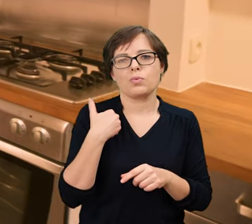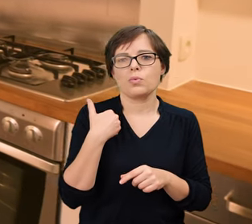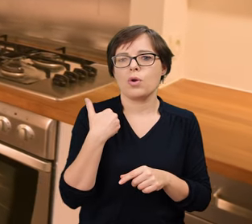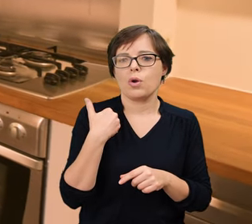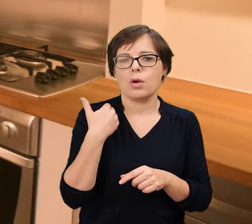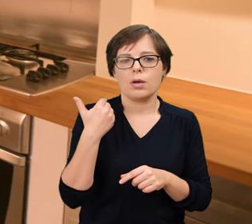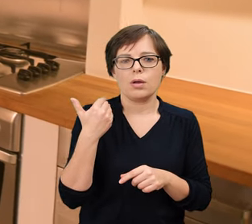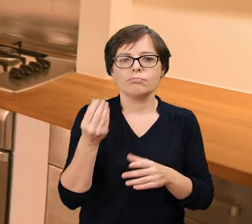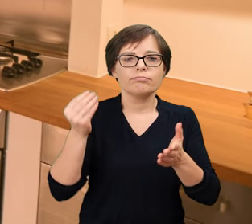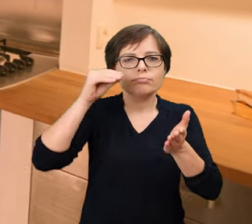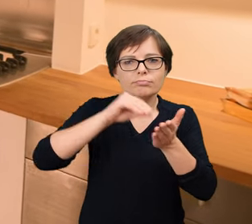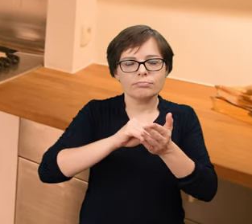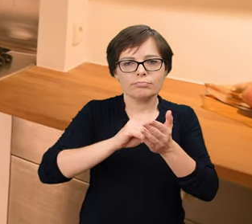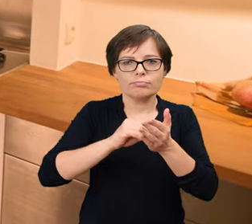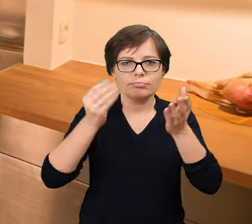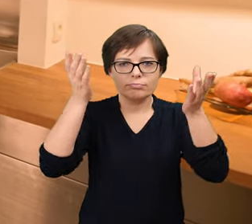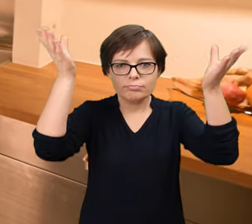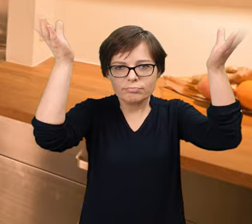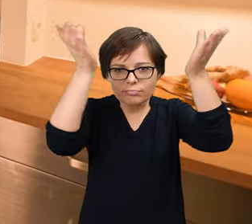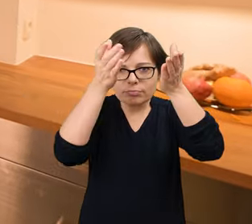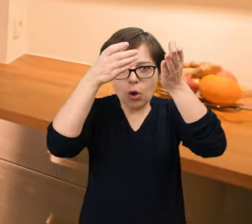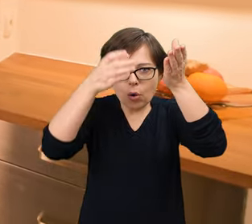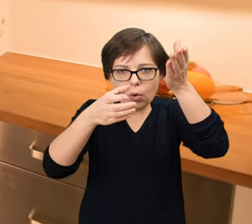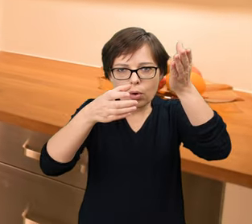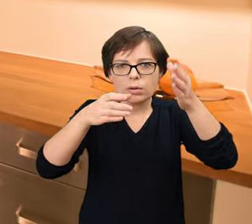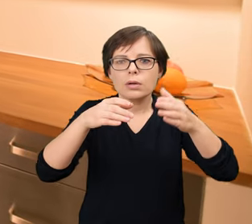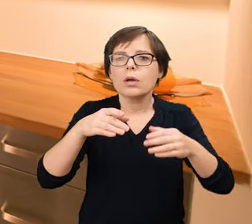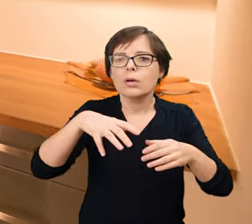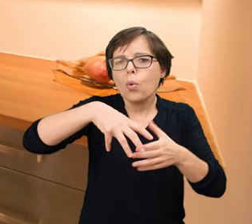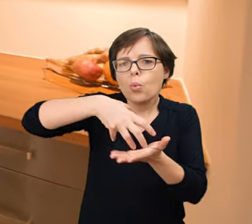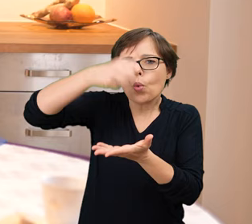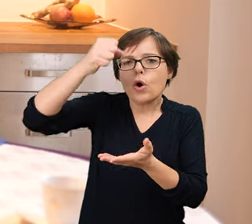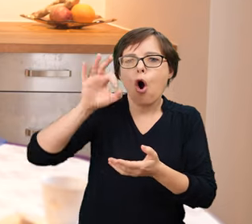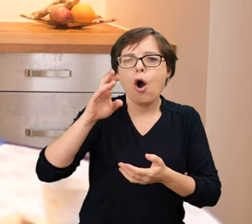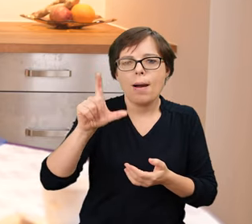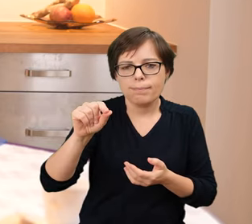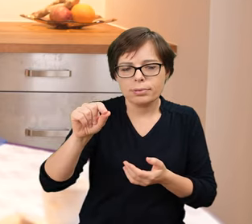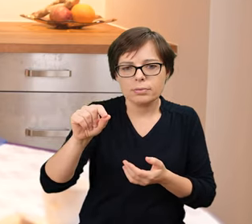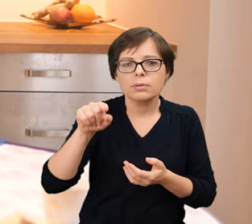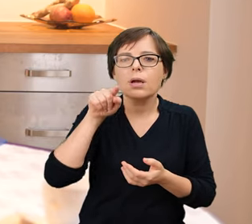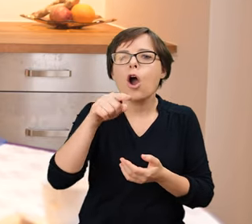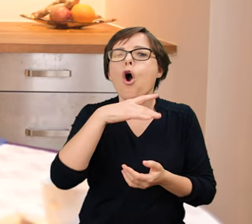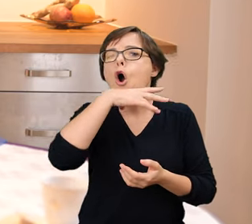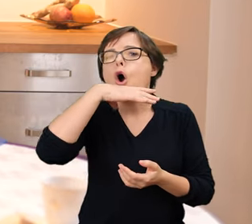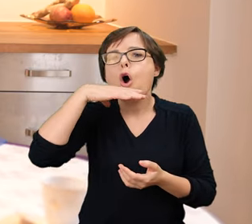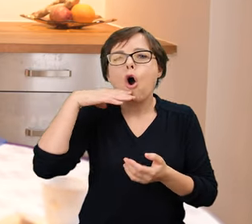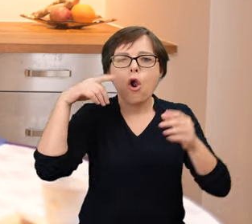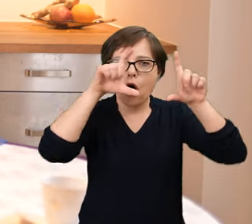Był okap w takiej zabudowie, która była kolorem